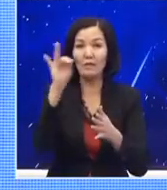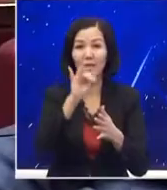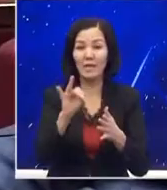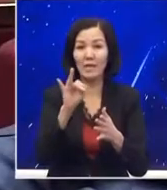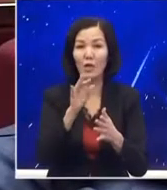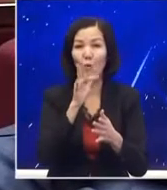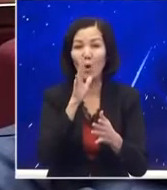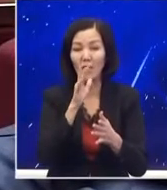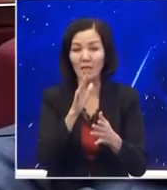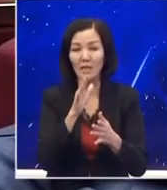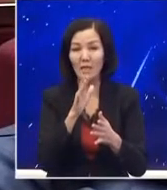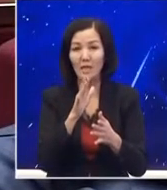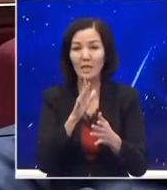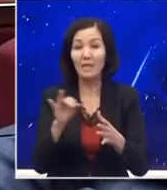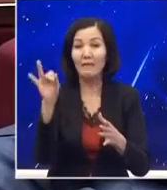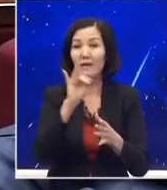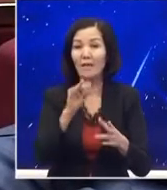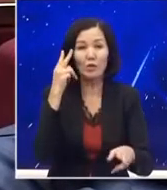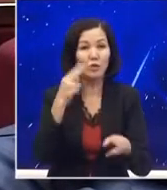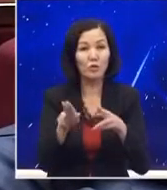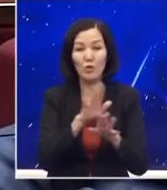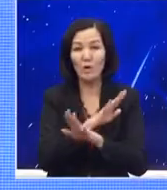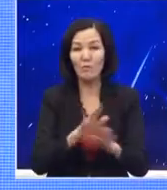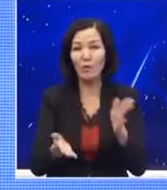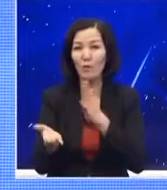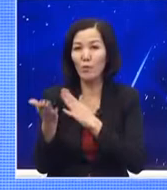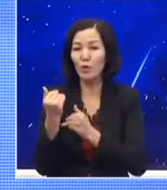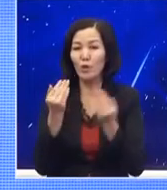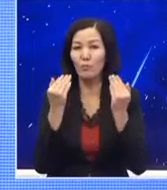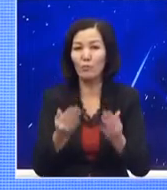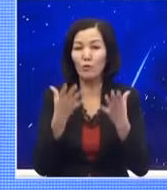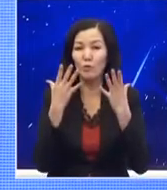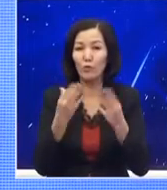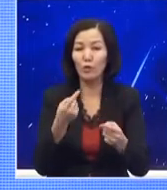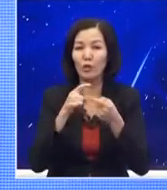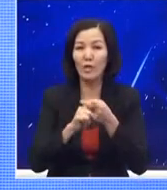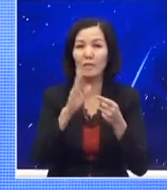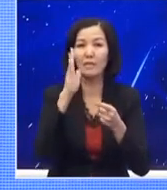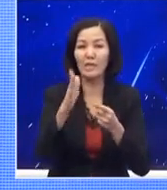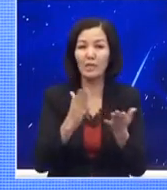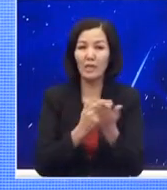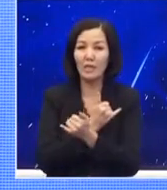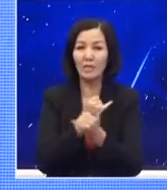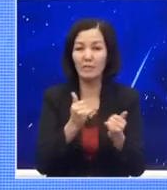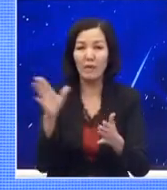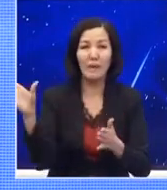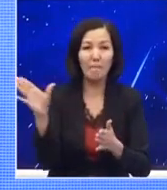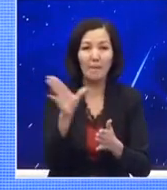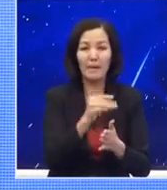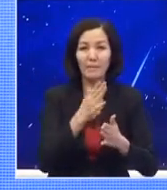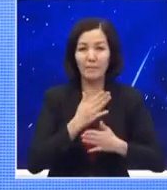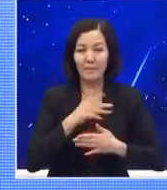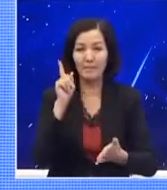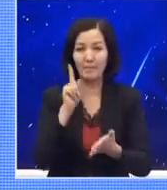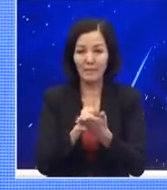белес. Тарихты жоғалтпай, өткен мен бүгінге кемел келешекке қызмет ету баршамыздың